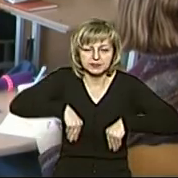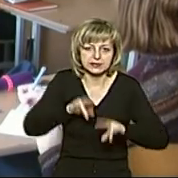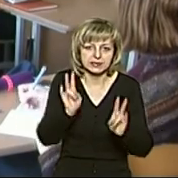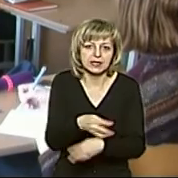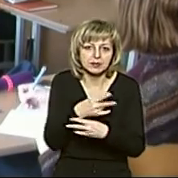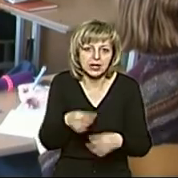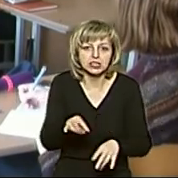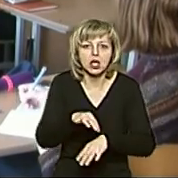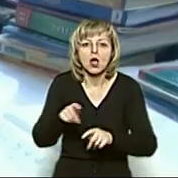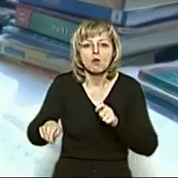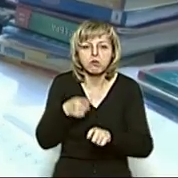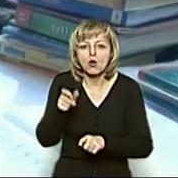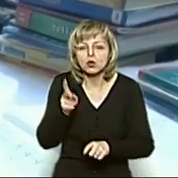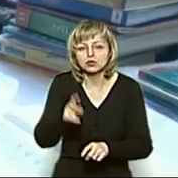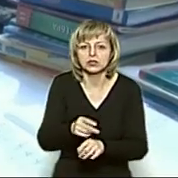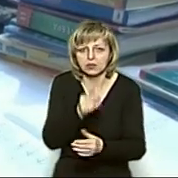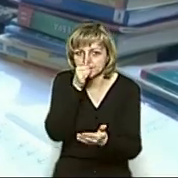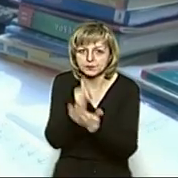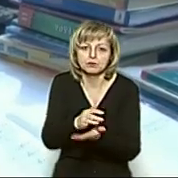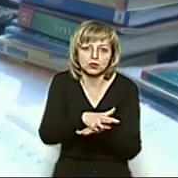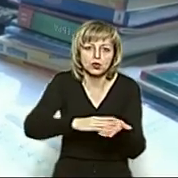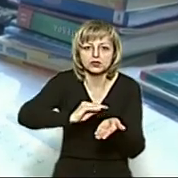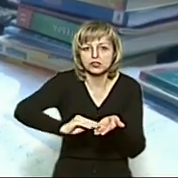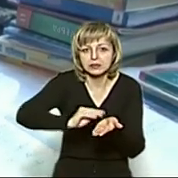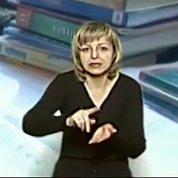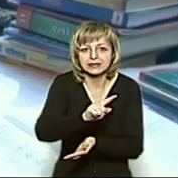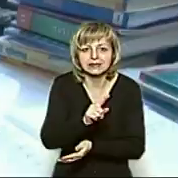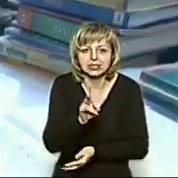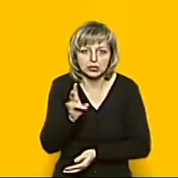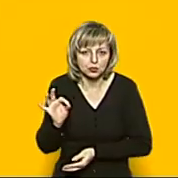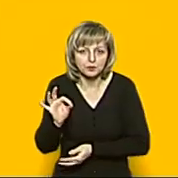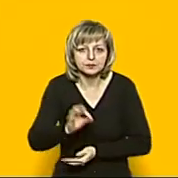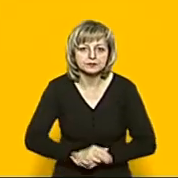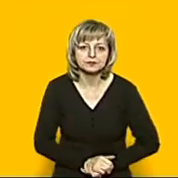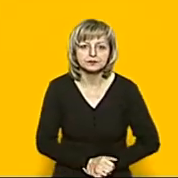брати. Порушників позбавлятимуть права продовжувати складати тестування.